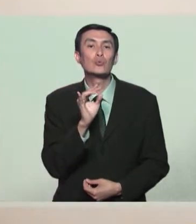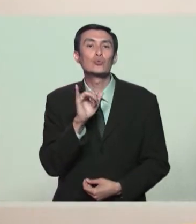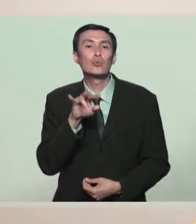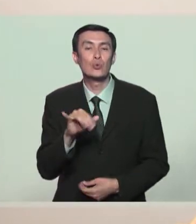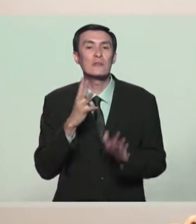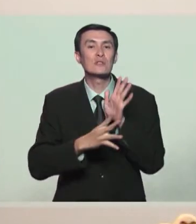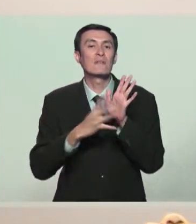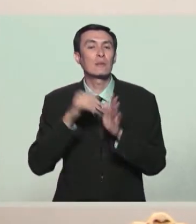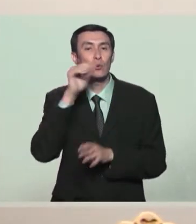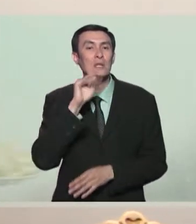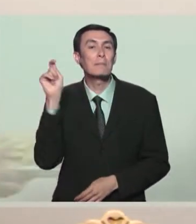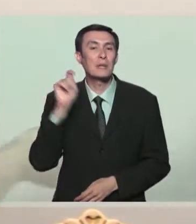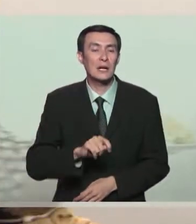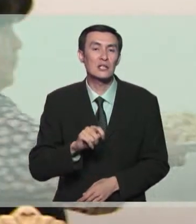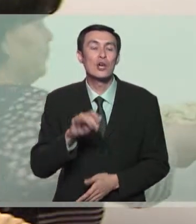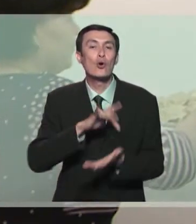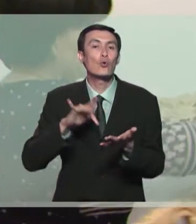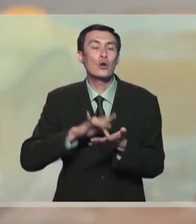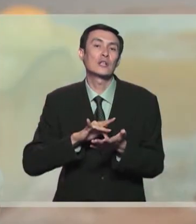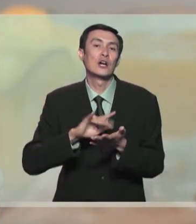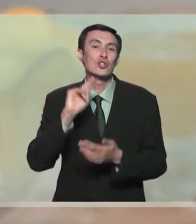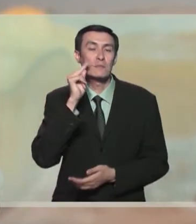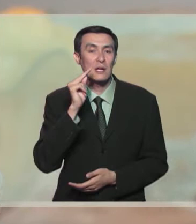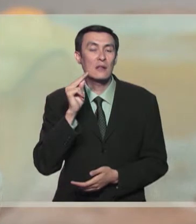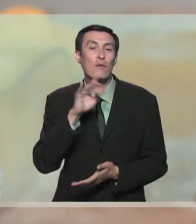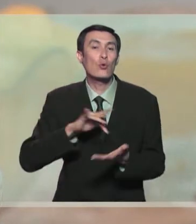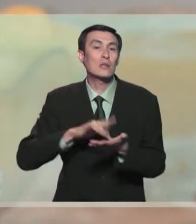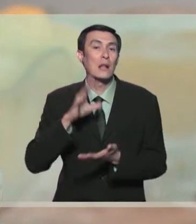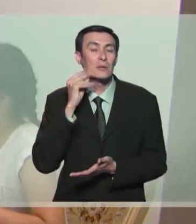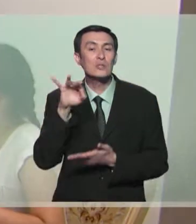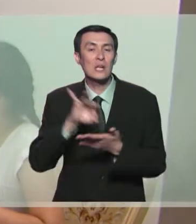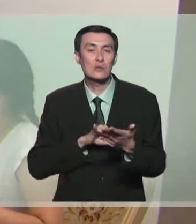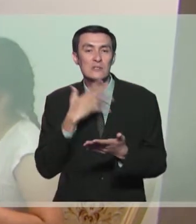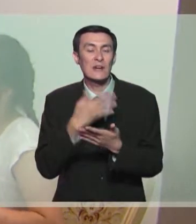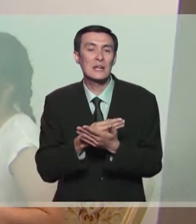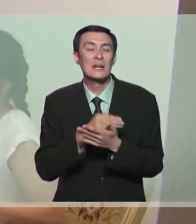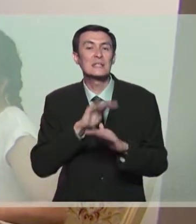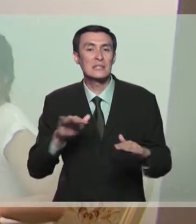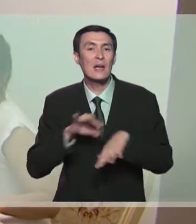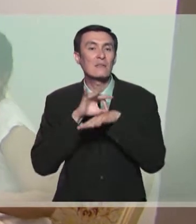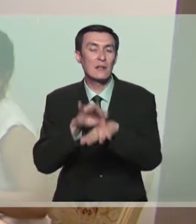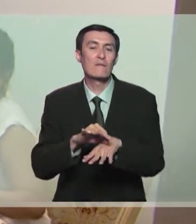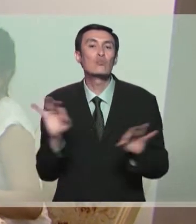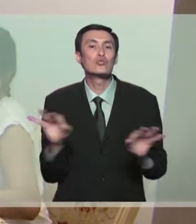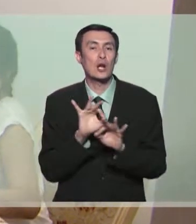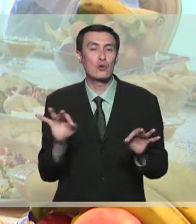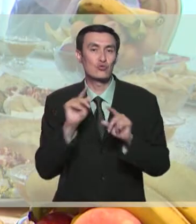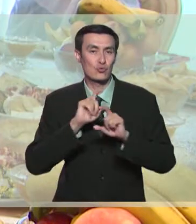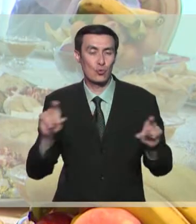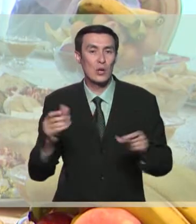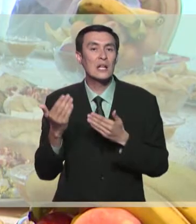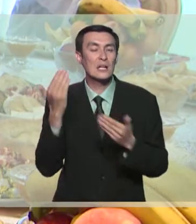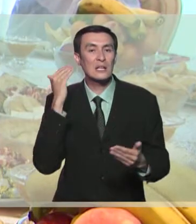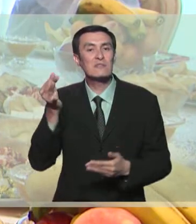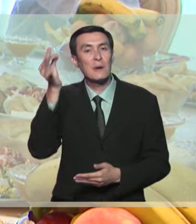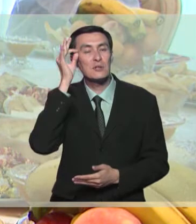99-м году, когда семья переехала из Шымкента в Алматы, она сразу же отвела детей в музыкальную школу. Тогда,